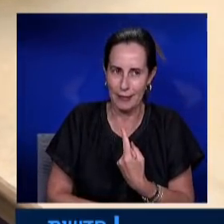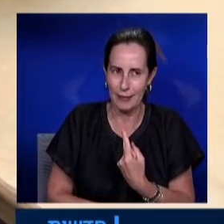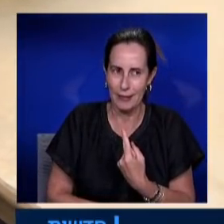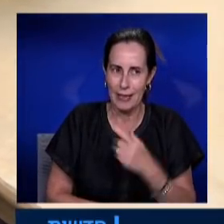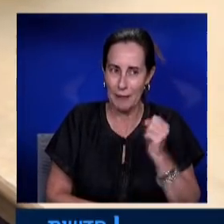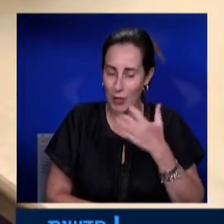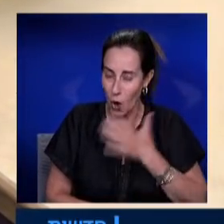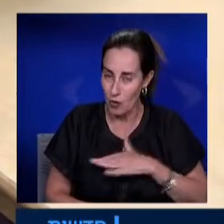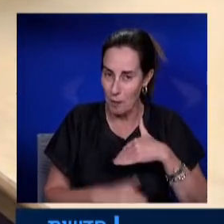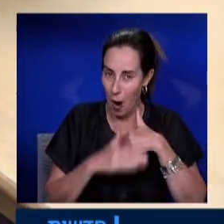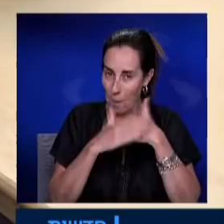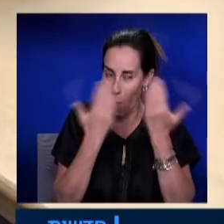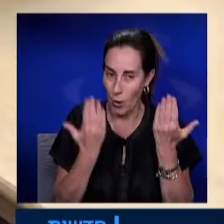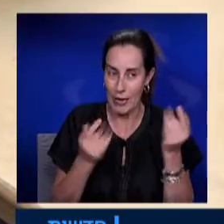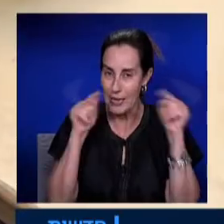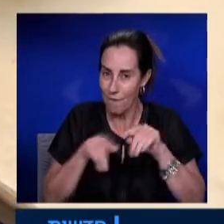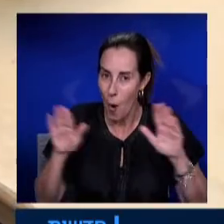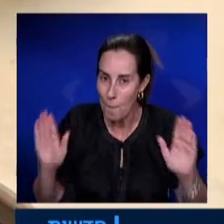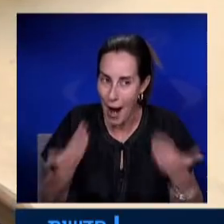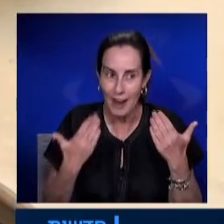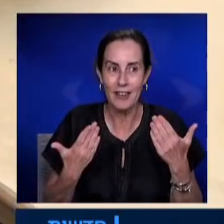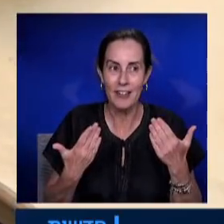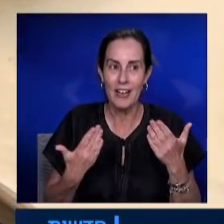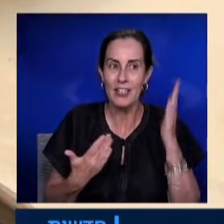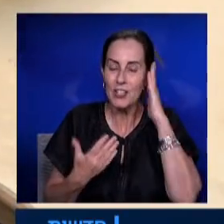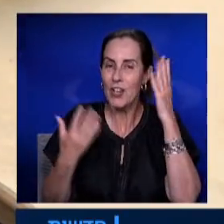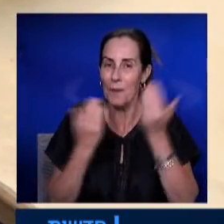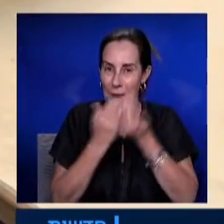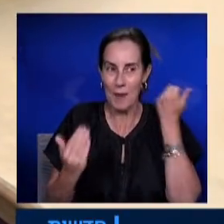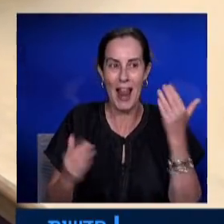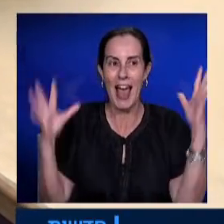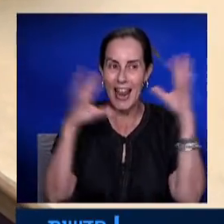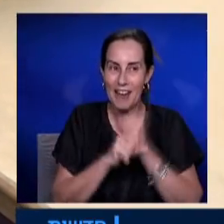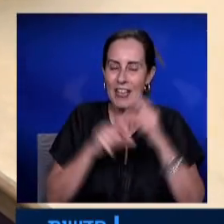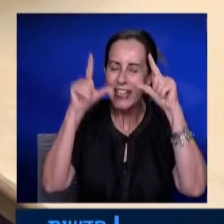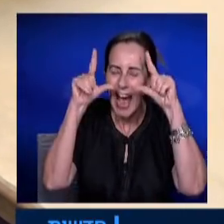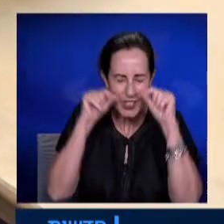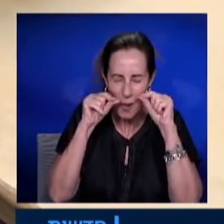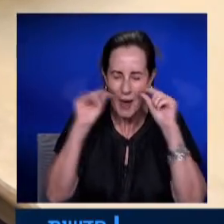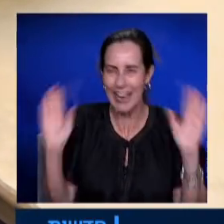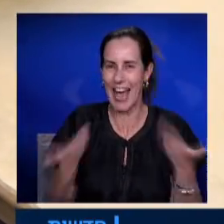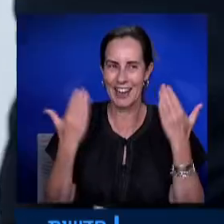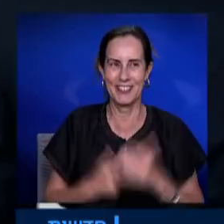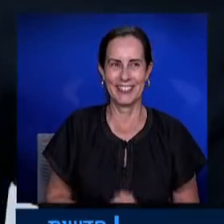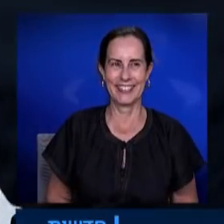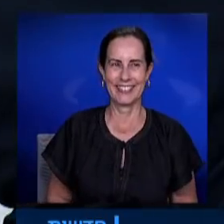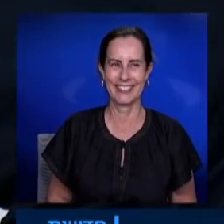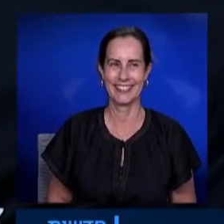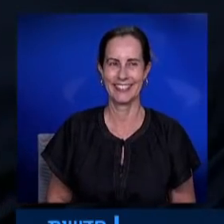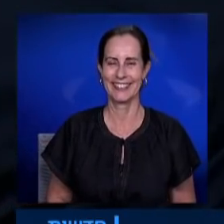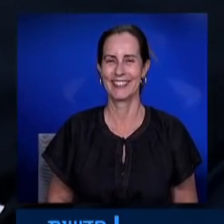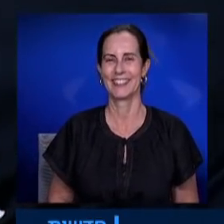אתה רוצה שהבוקר יעבור מהר, אז תישן קודם בלילה ותעטו מהר עיניים.